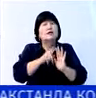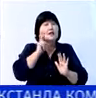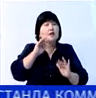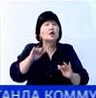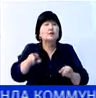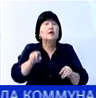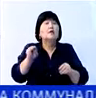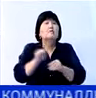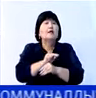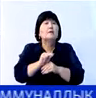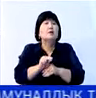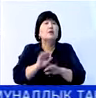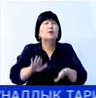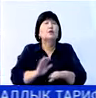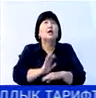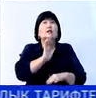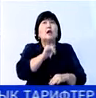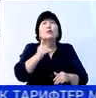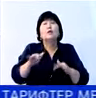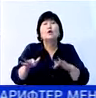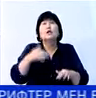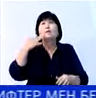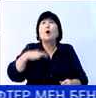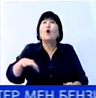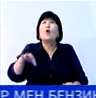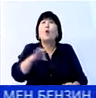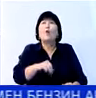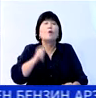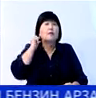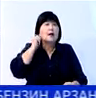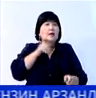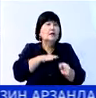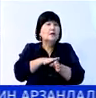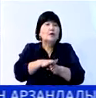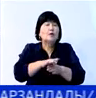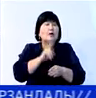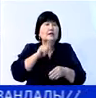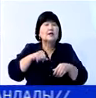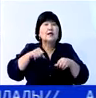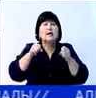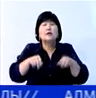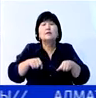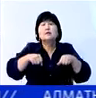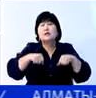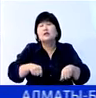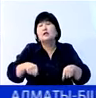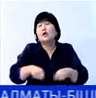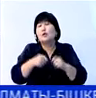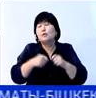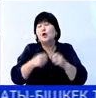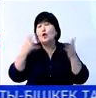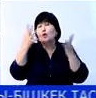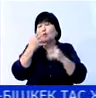бейімде орталығына жеткізілді. Бұл іс-шараның мақсаты облыс көлемінде кәмелетке толмағандардың арасы қылмыстық пен құқық бұзушылықты алдын алу, түнгі